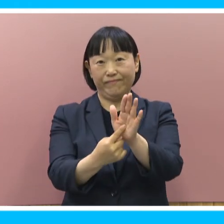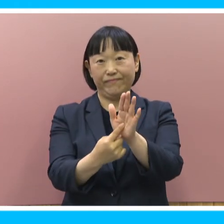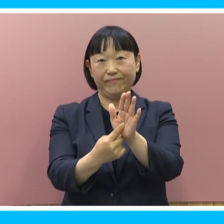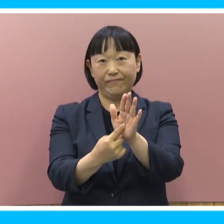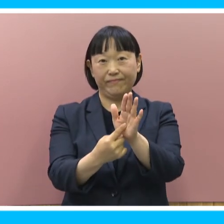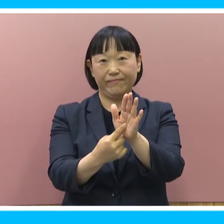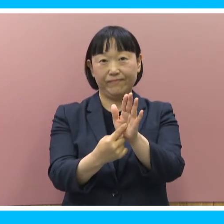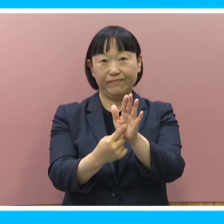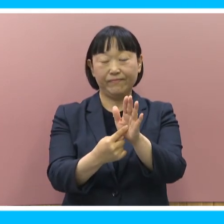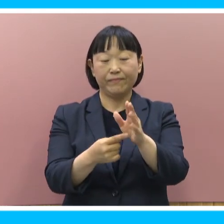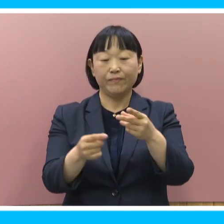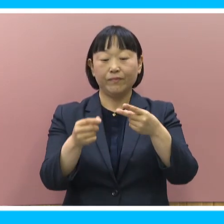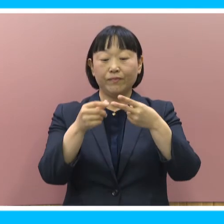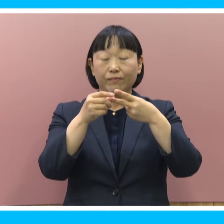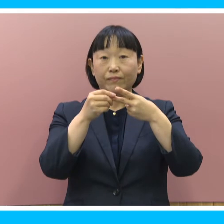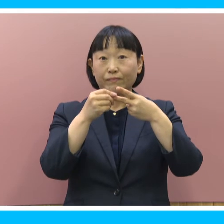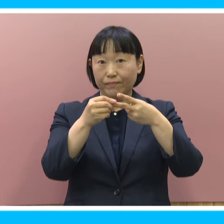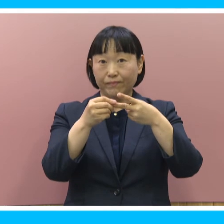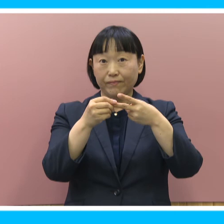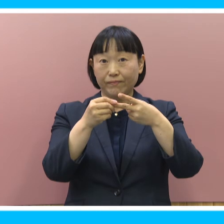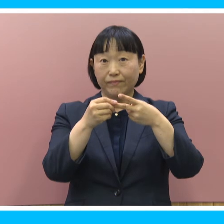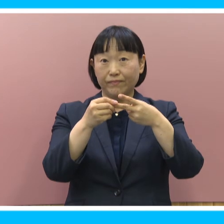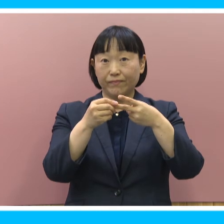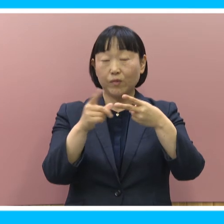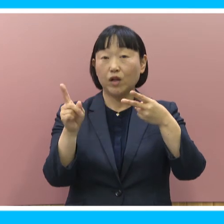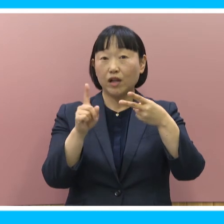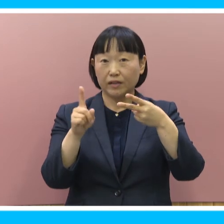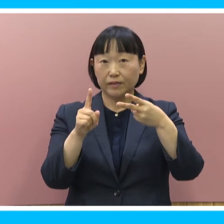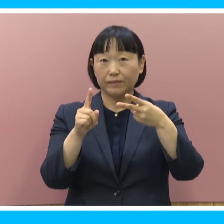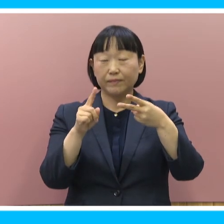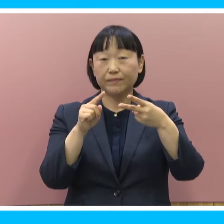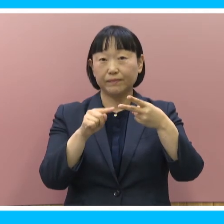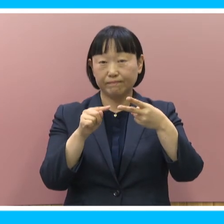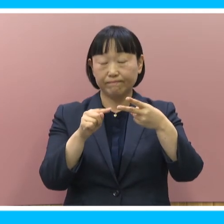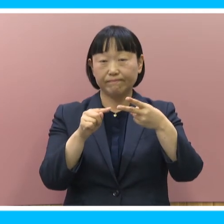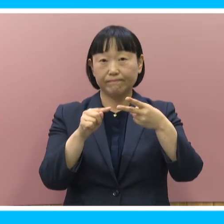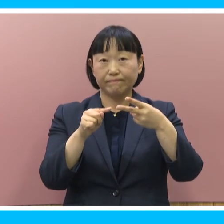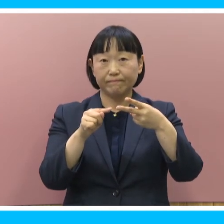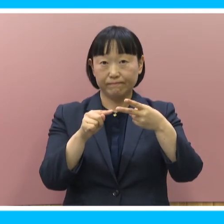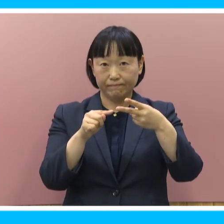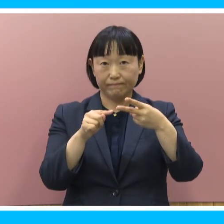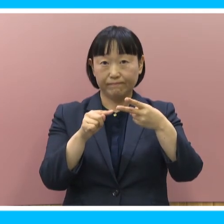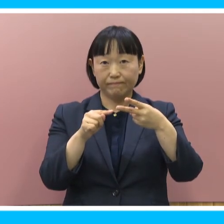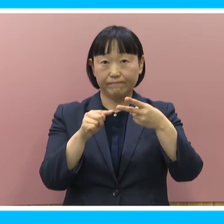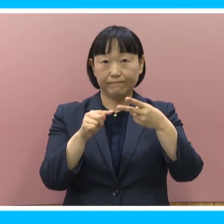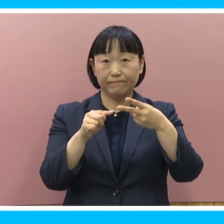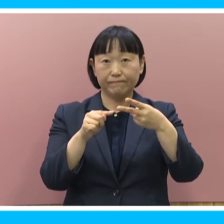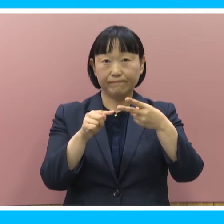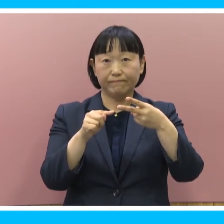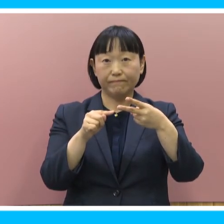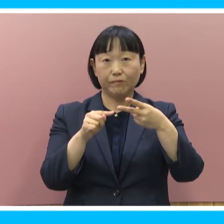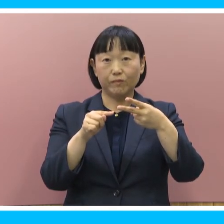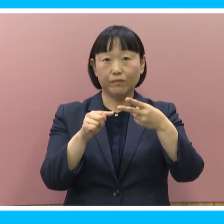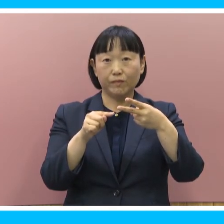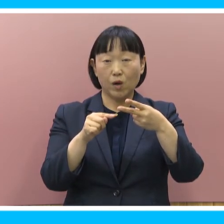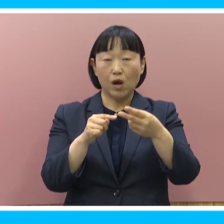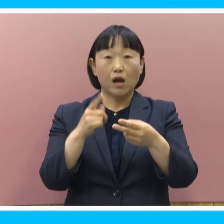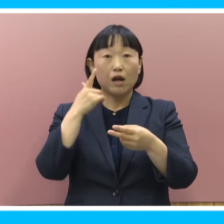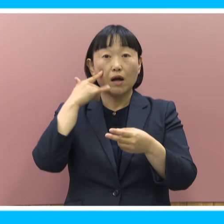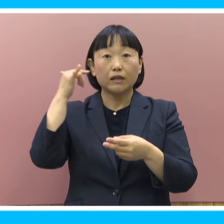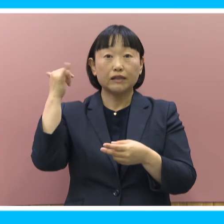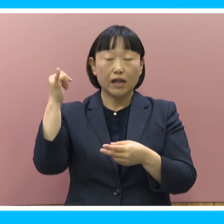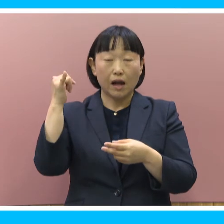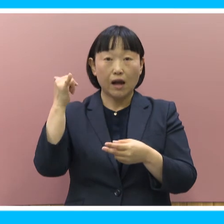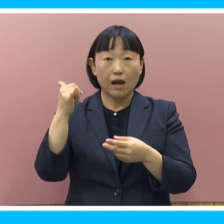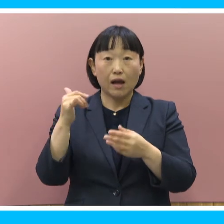められています。2点目は Follow your dreams 岡崎です。父と